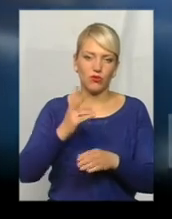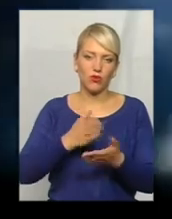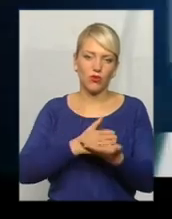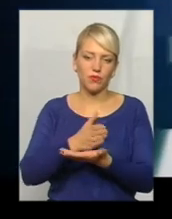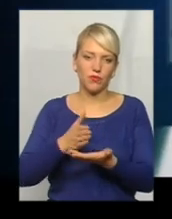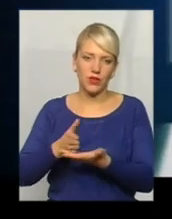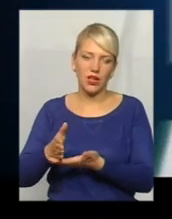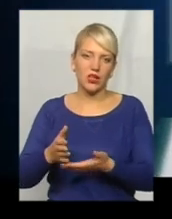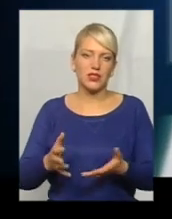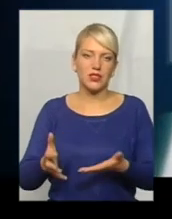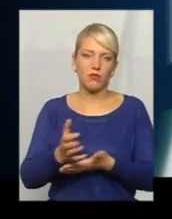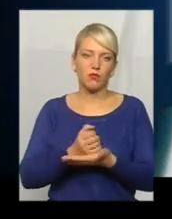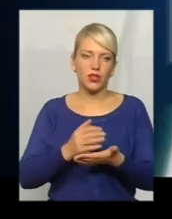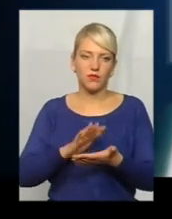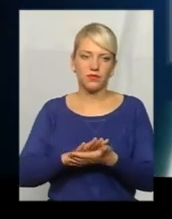збору.